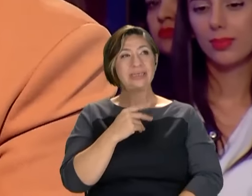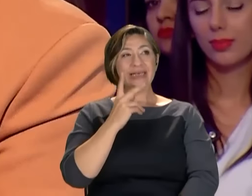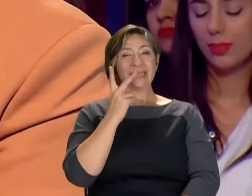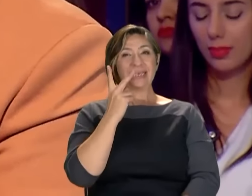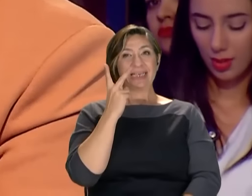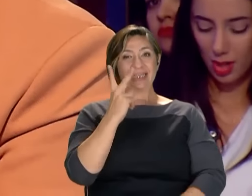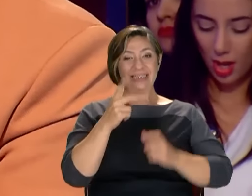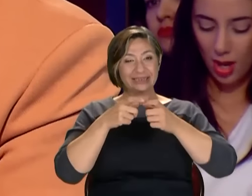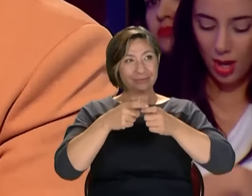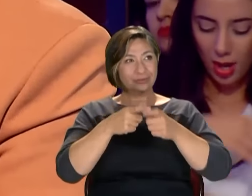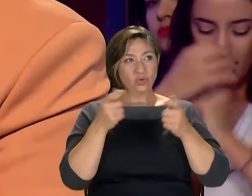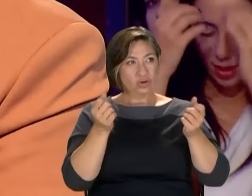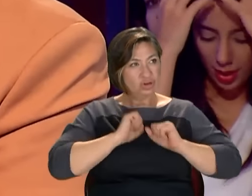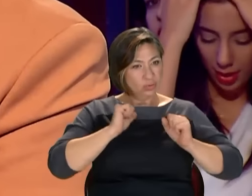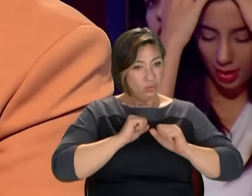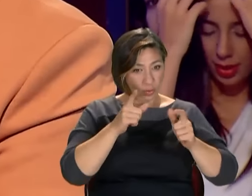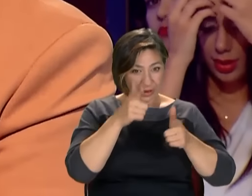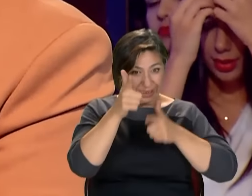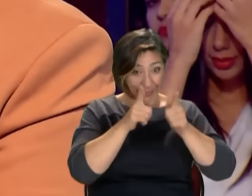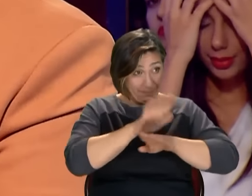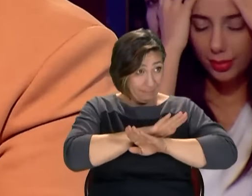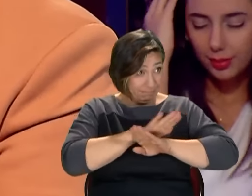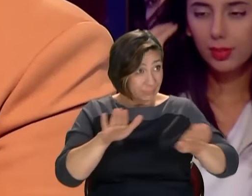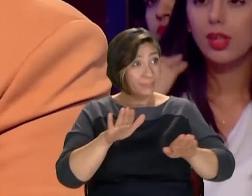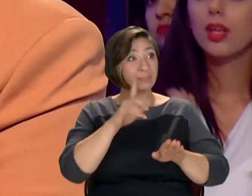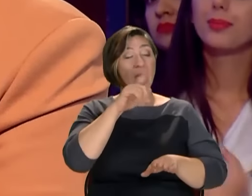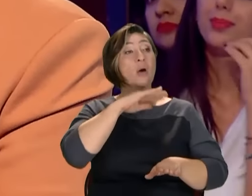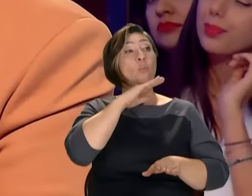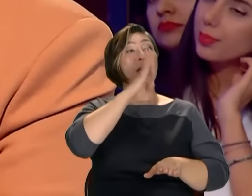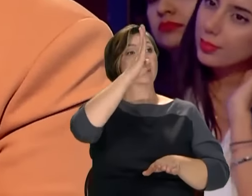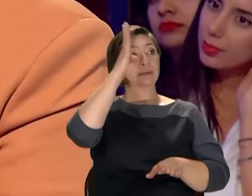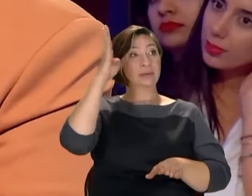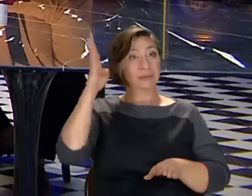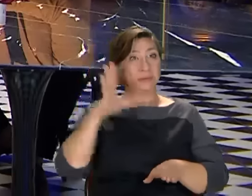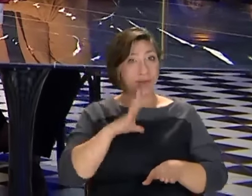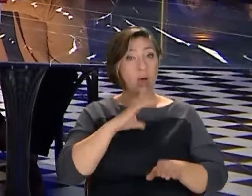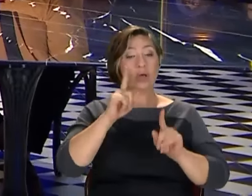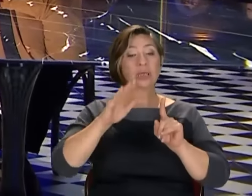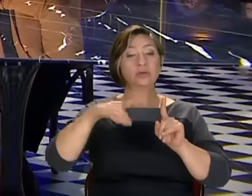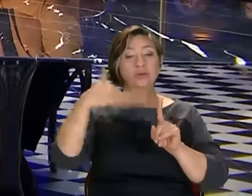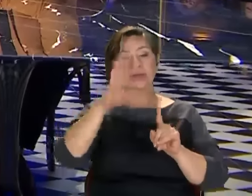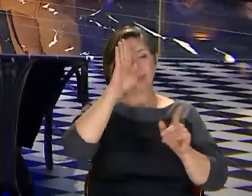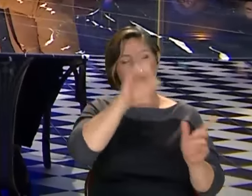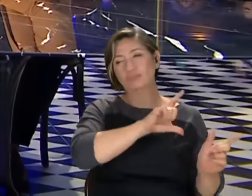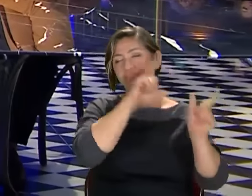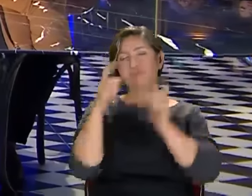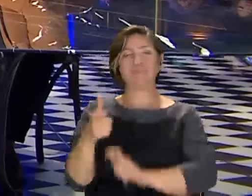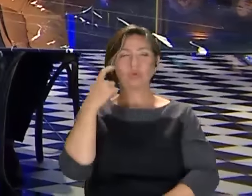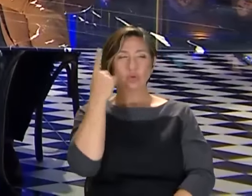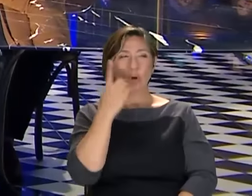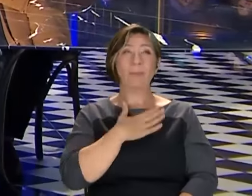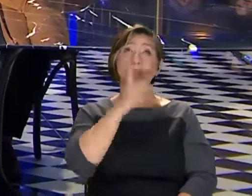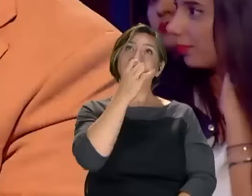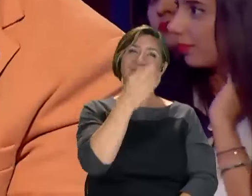ikinci single'ımıza çalışıyoruz. Ona bir klip çekilecek. Bir Avrupa turnemiz var. Ondan sonra da işte İstanbul'a yerleşmeyi düşünüyorum